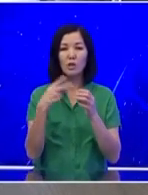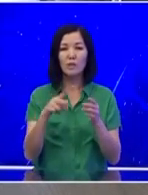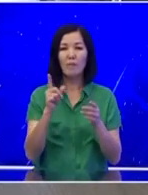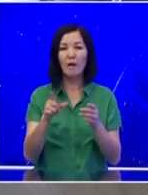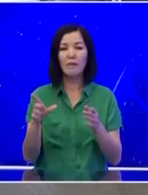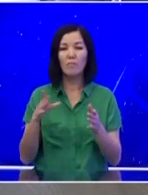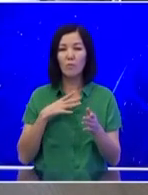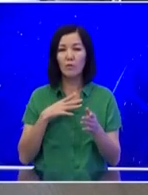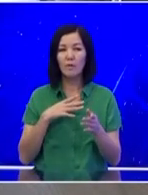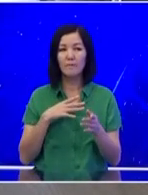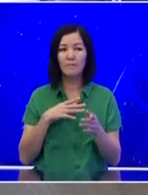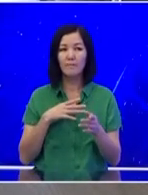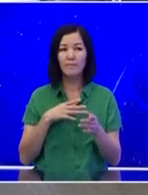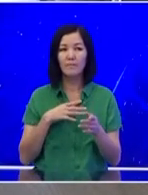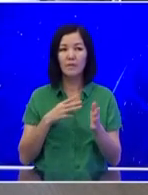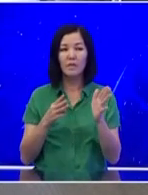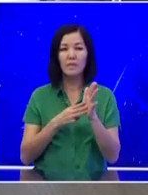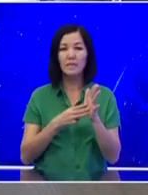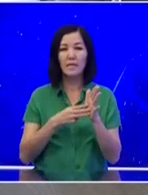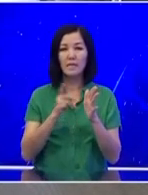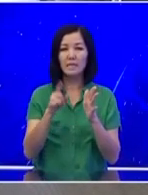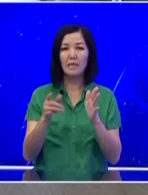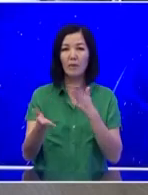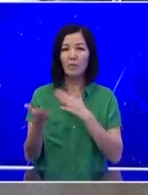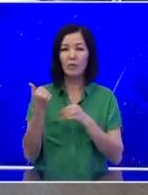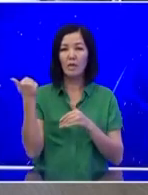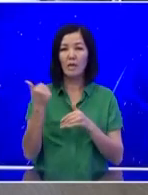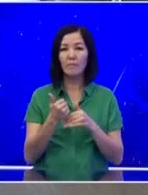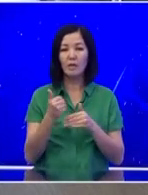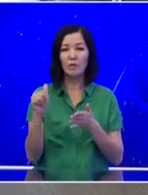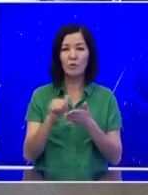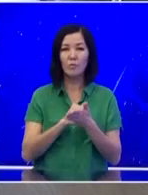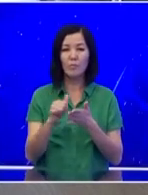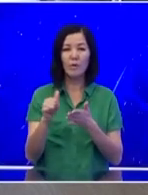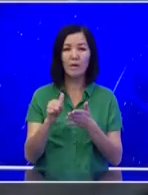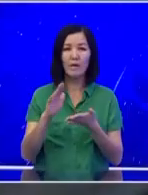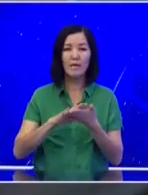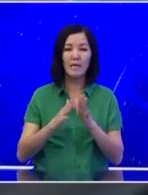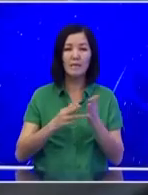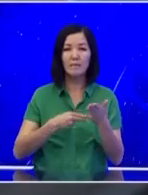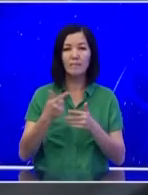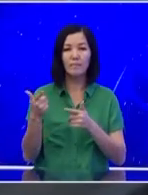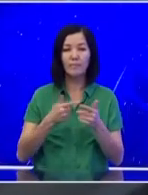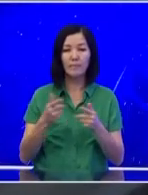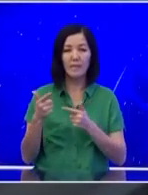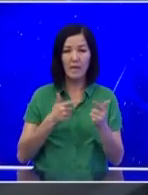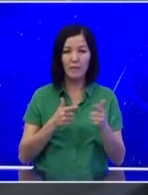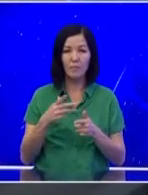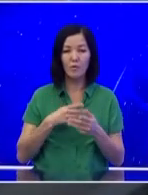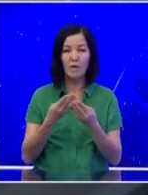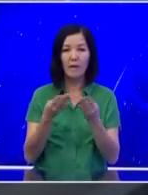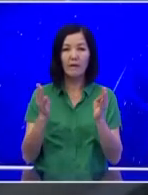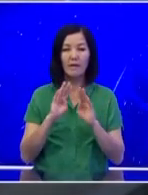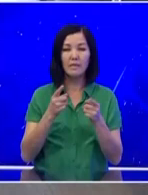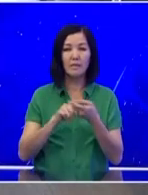Ол кісілердің 8 адамы өткен апта құжаттары договорлар дайын болды кепілге қоюға. Бұна карантинге